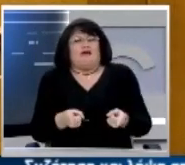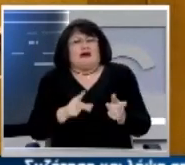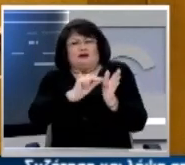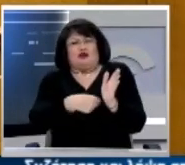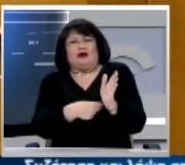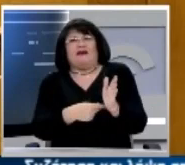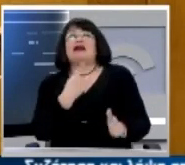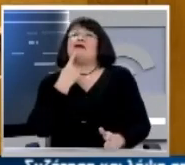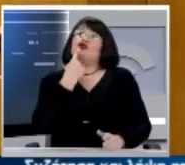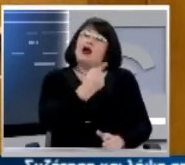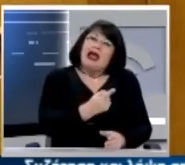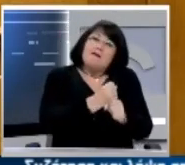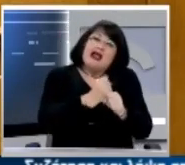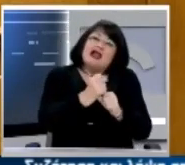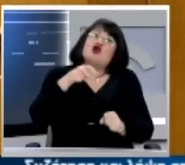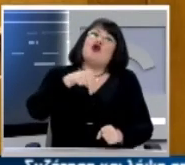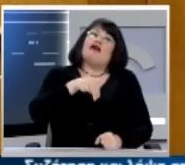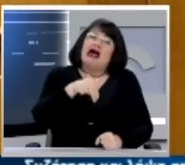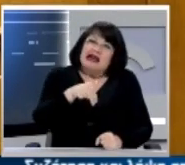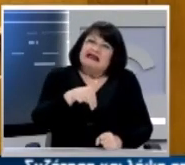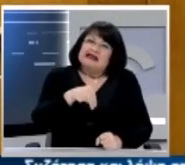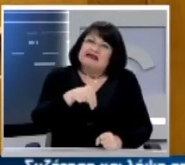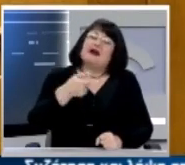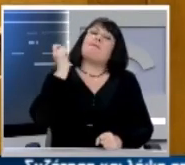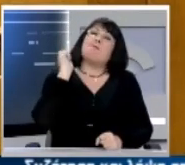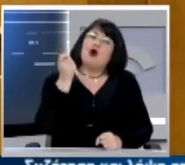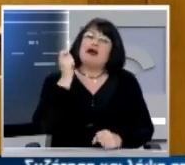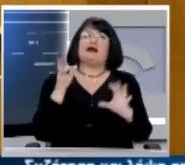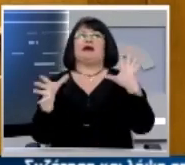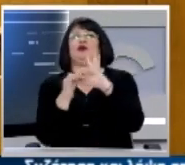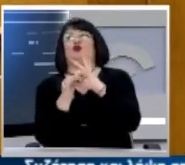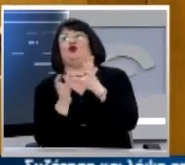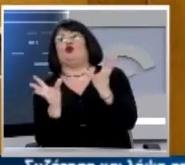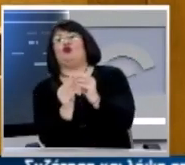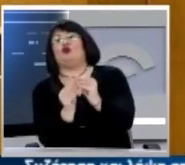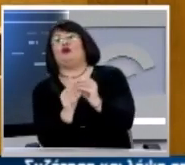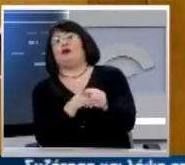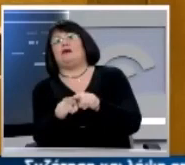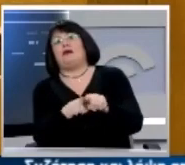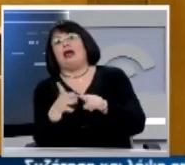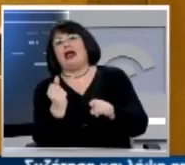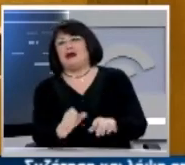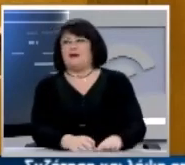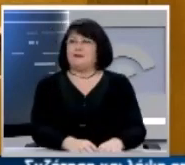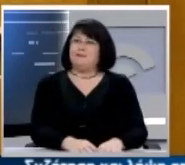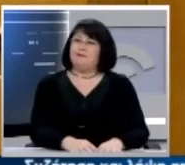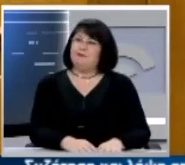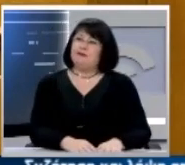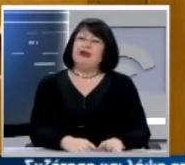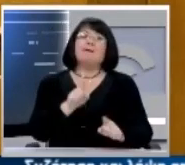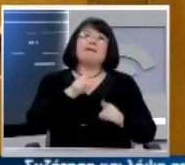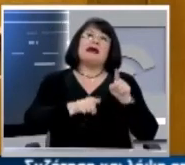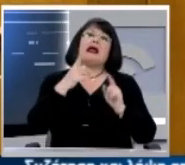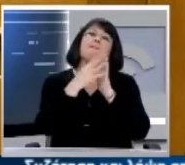2011-2012. Το παράδειγμα του φαρμάκου Γκυλένια είναι εξαιρετικά διαφωτιστικό, διότι